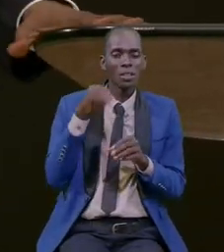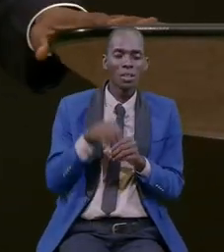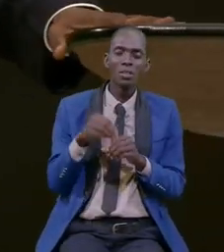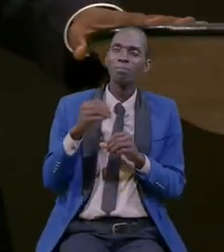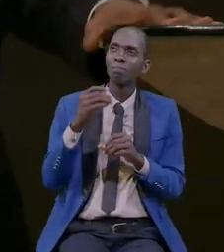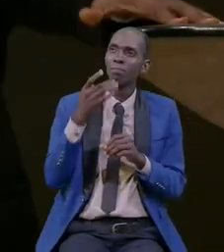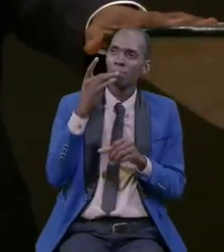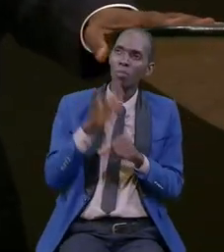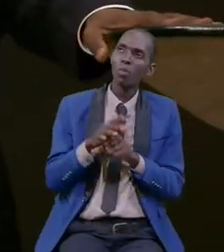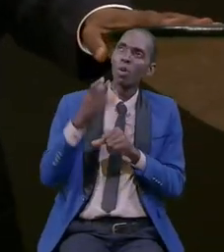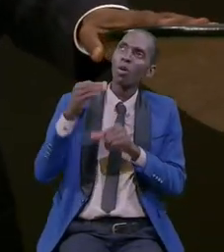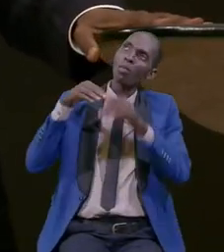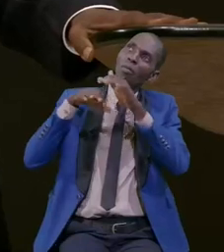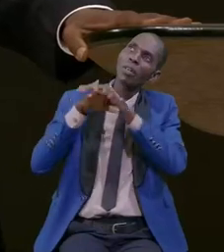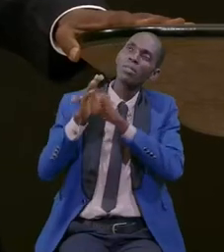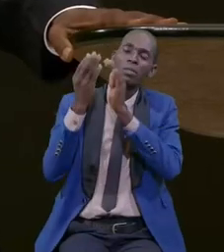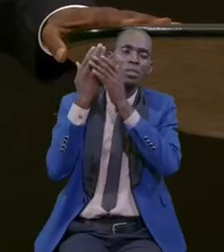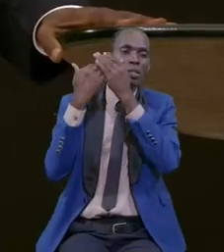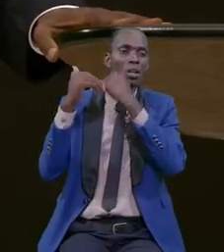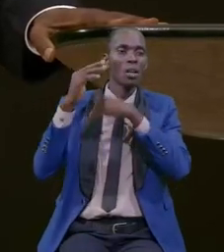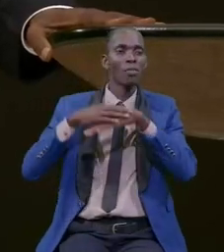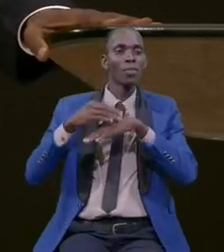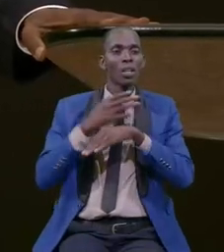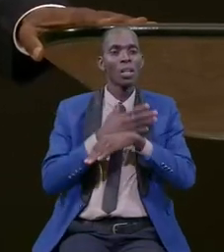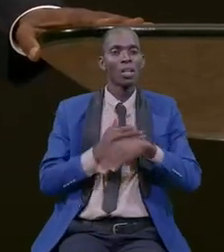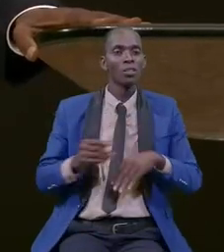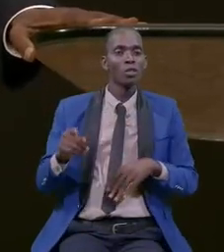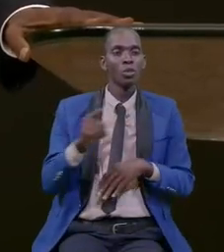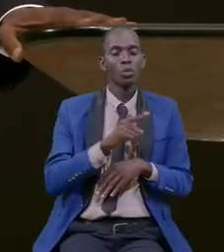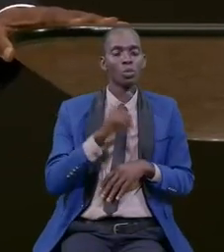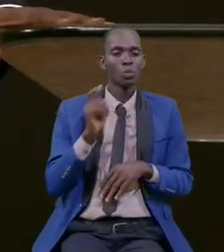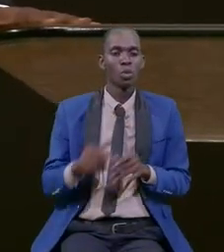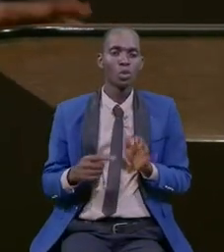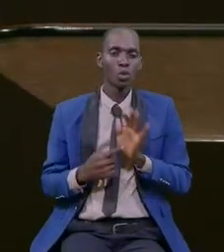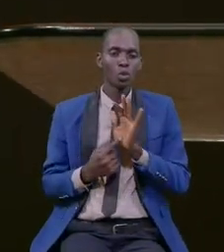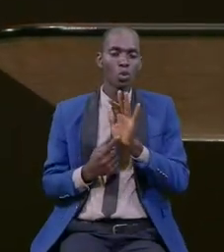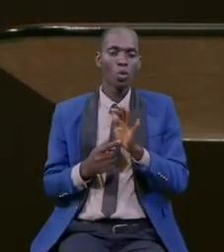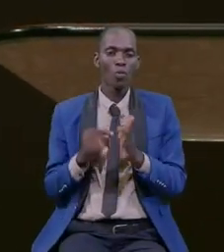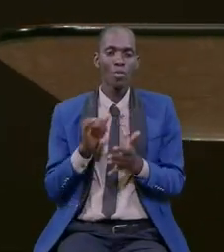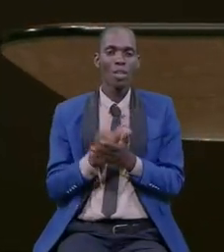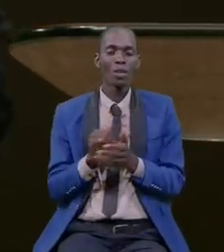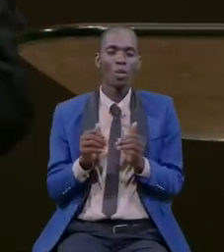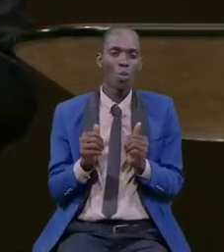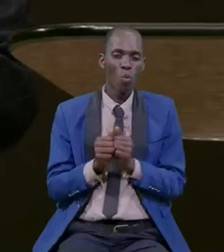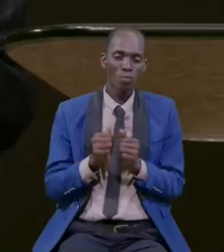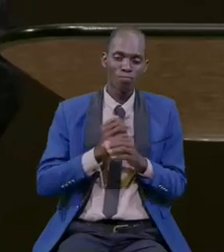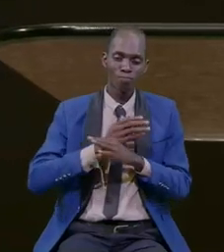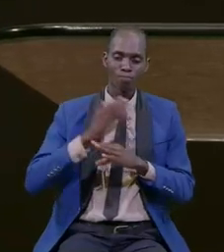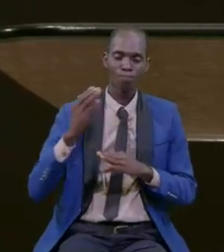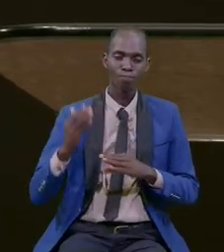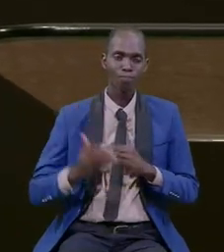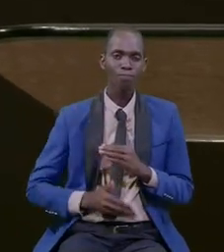et vous démontrer cela par la dédicace entière au travers cette foi